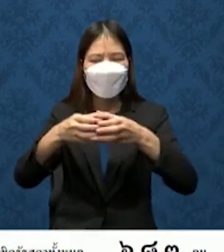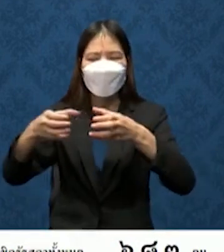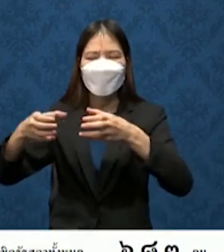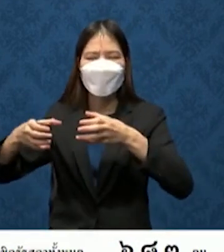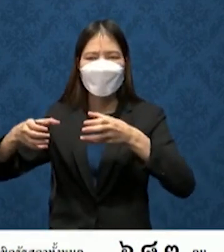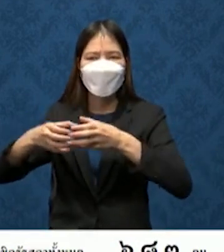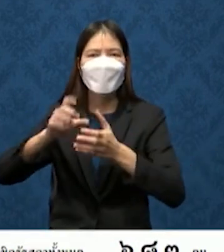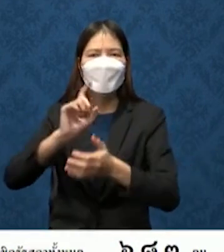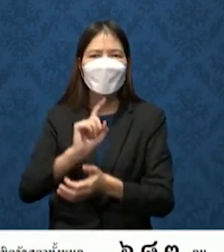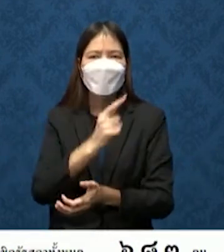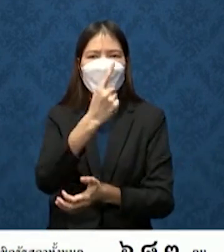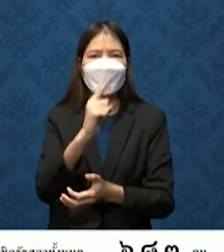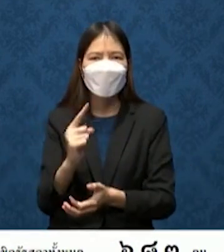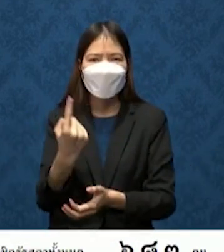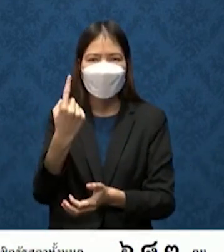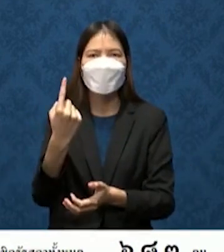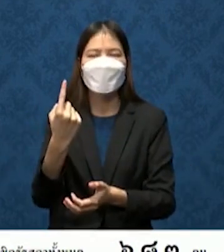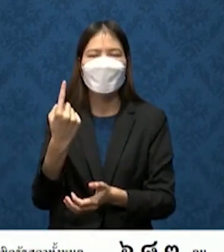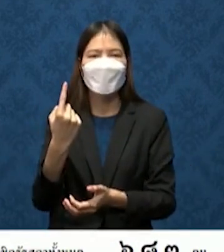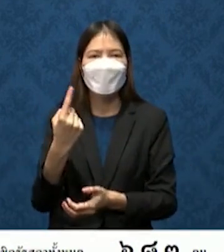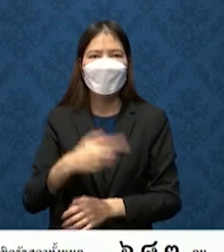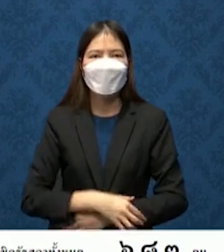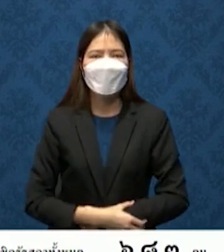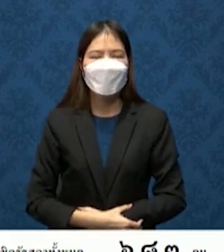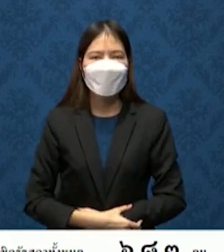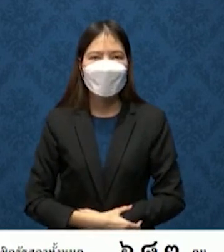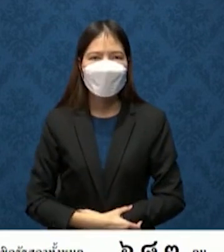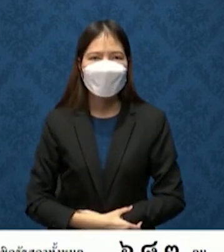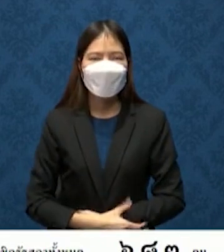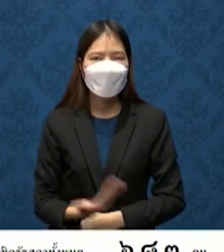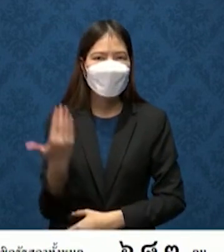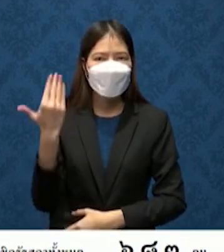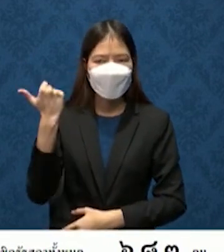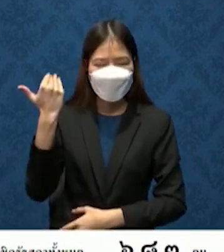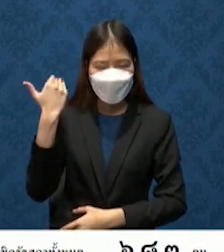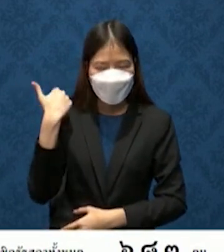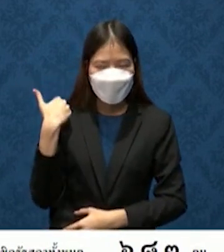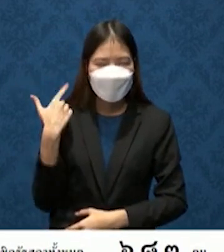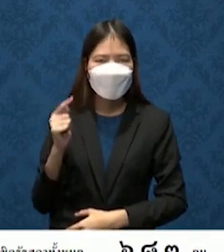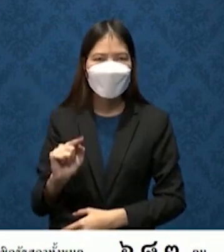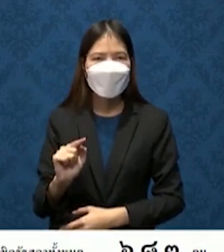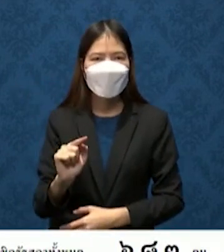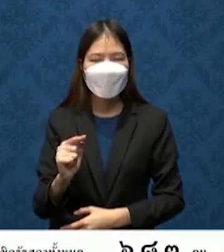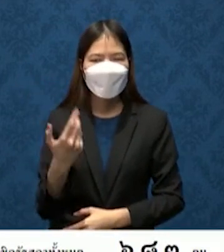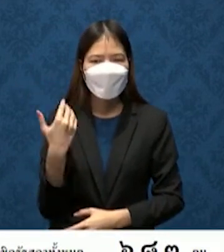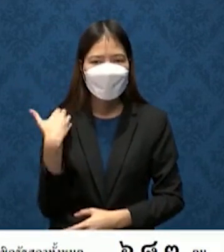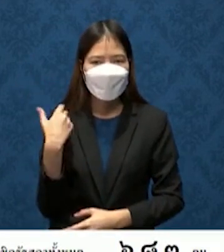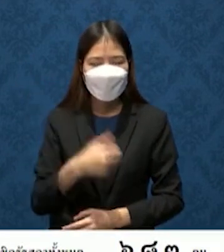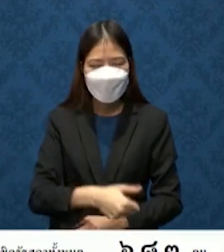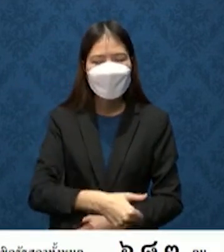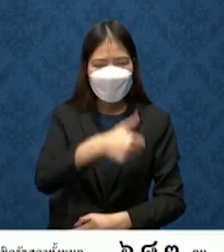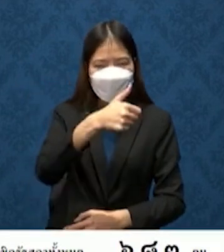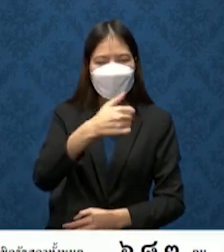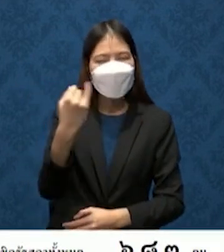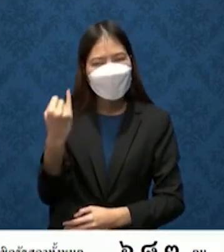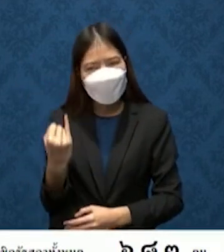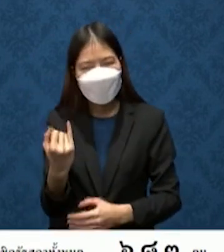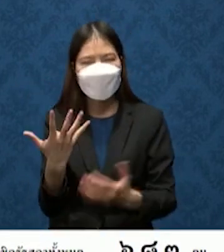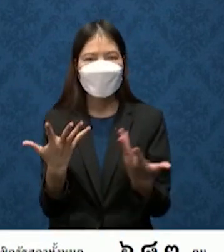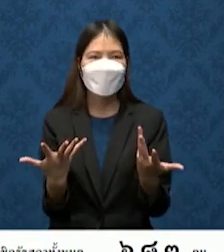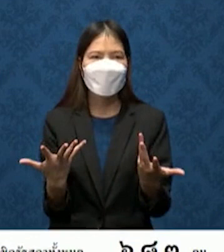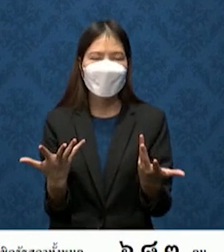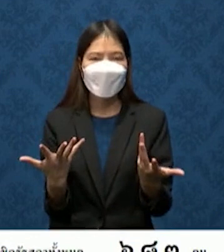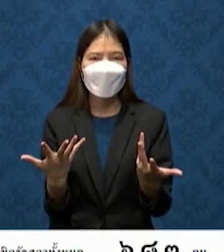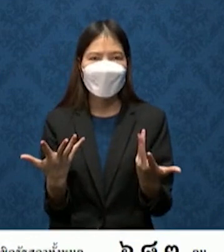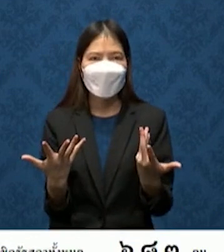เดิมที่เขาเป็ไรผาคี มีผู้ มีส่วนได้เสียอ่ะ ทั้